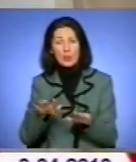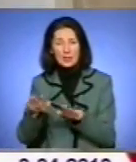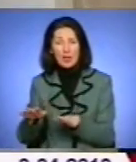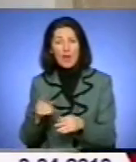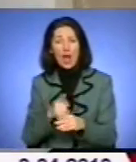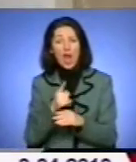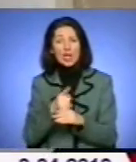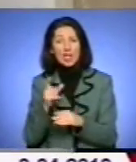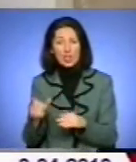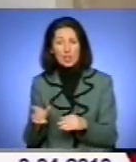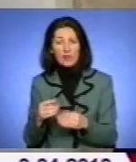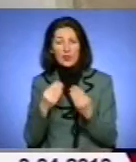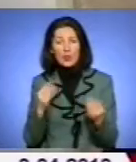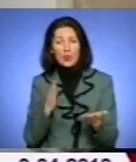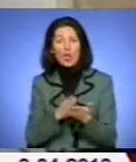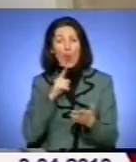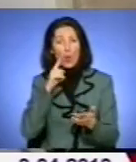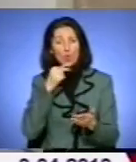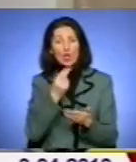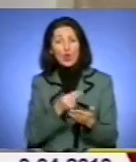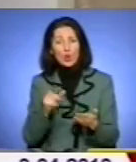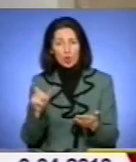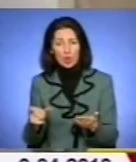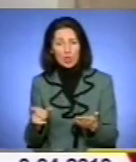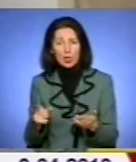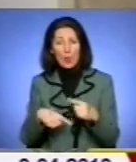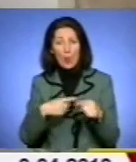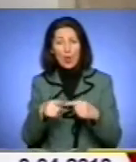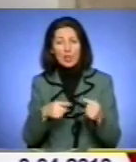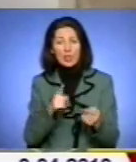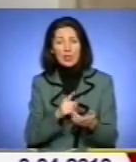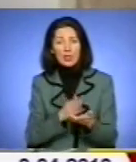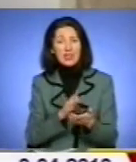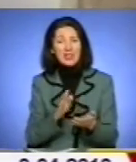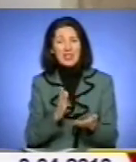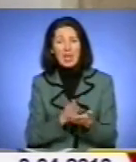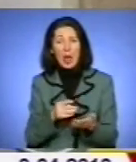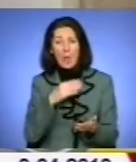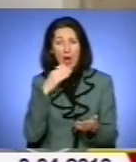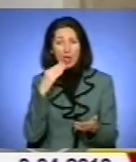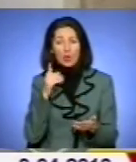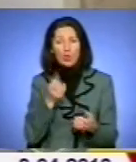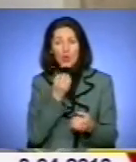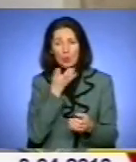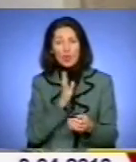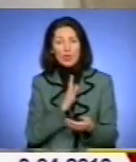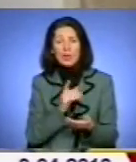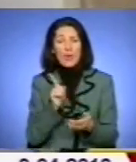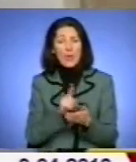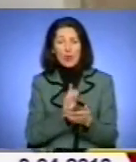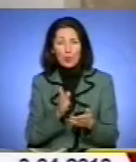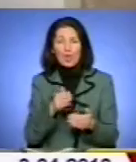На виставці представлені молода генерація художників, їх не є багато, може це і добре, що не повинно бути багато шаржистів,